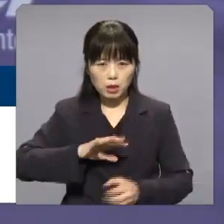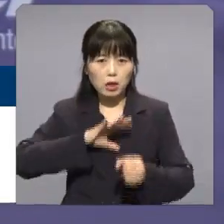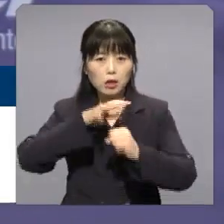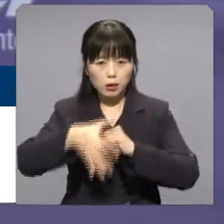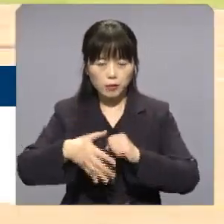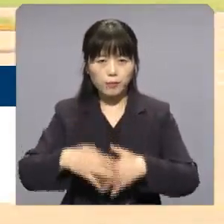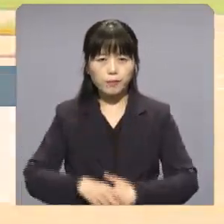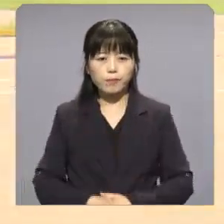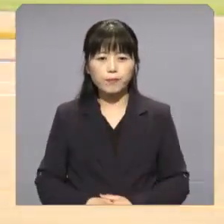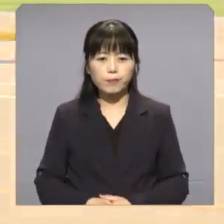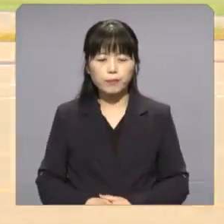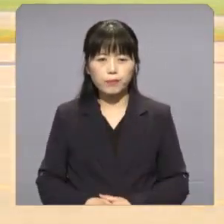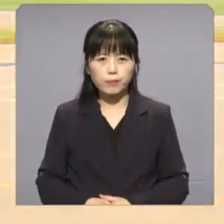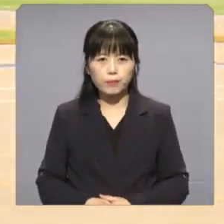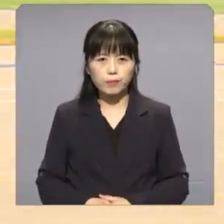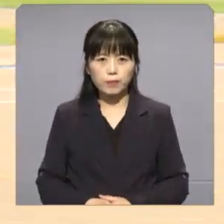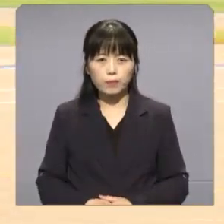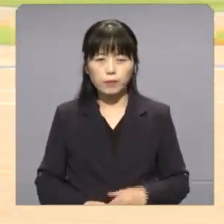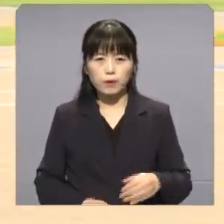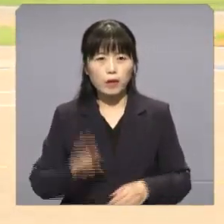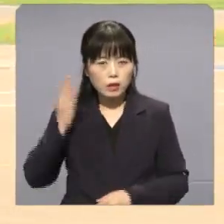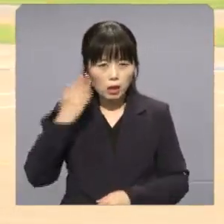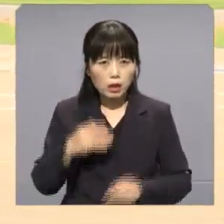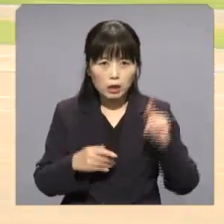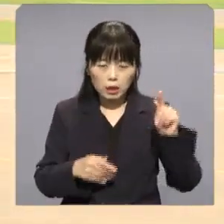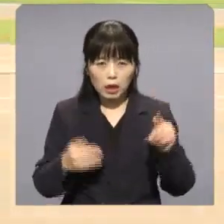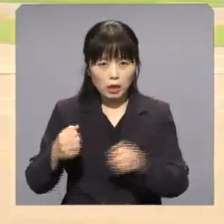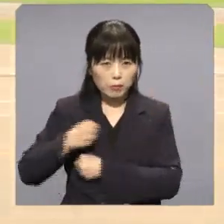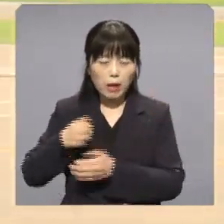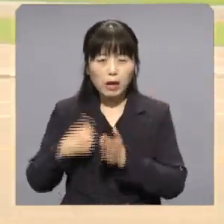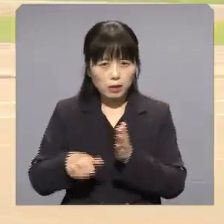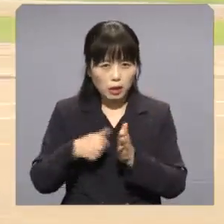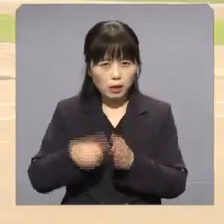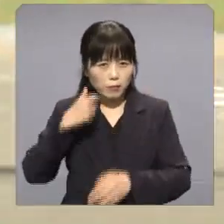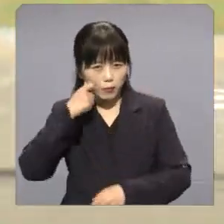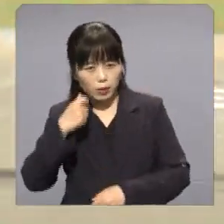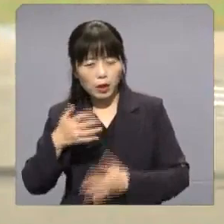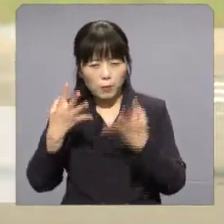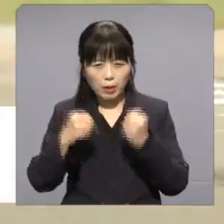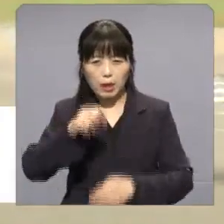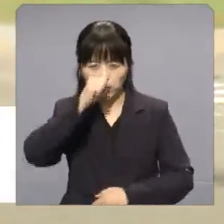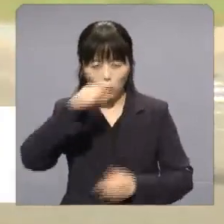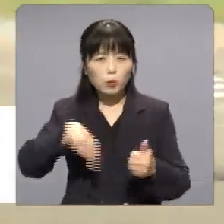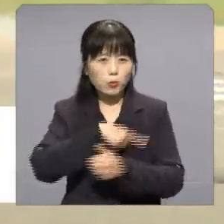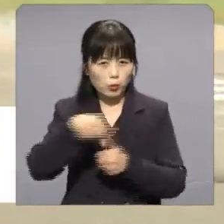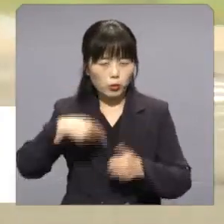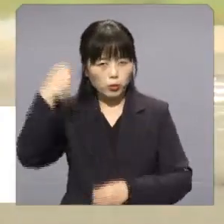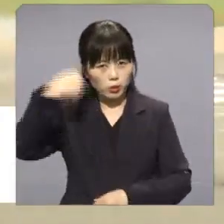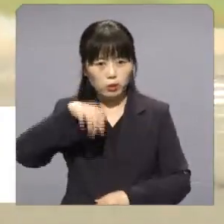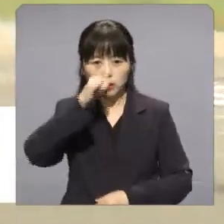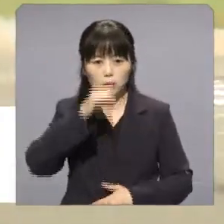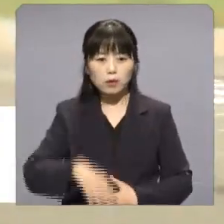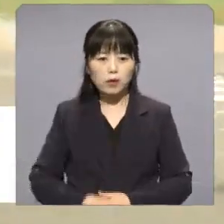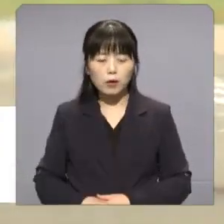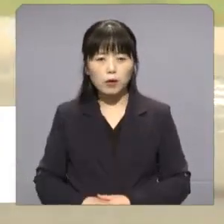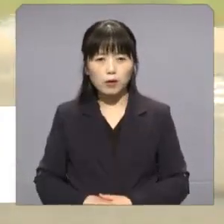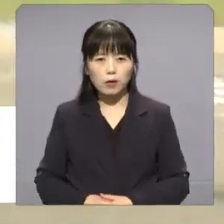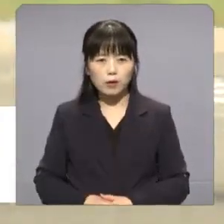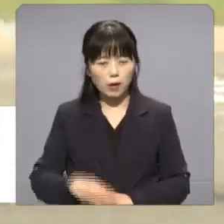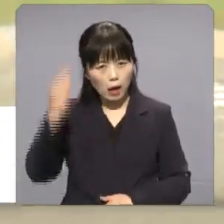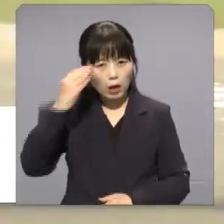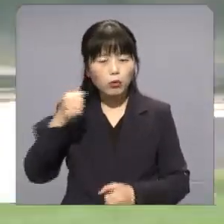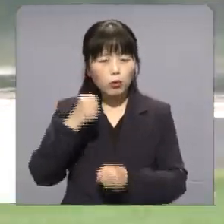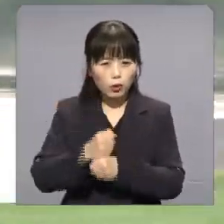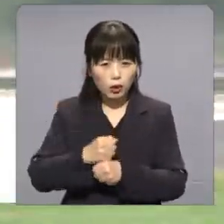전 지역으로. 최근 K-방산 열풍에 맞춰 긍정적인 분위기도 감지됩니다.